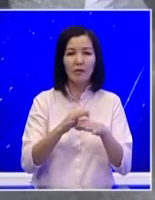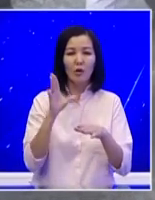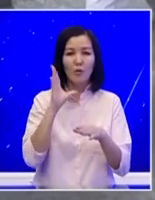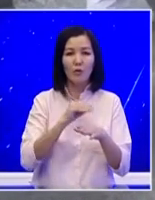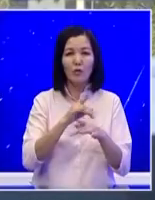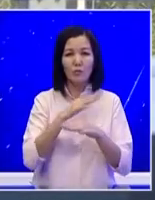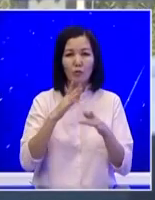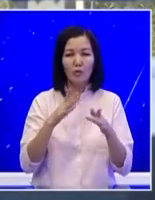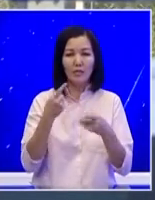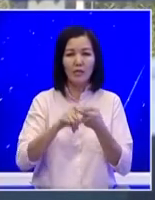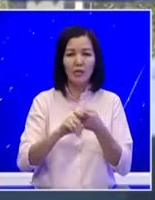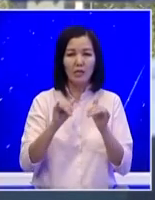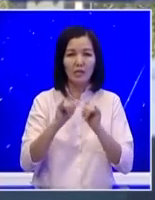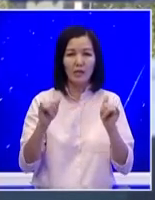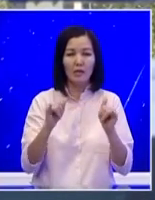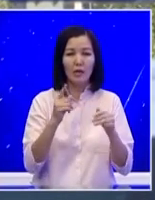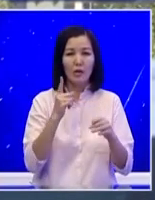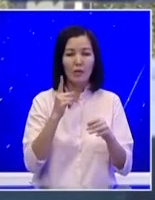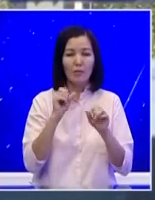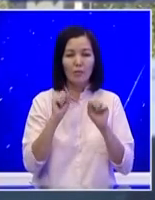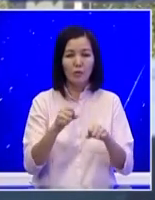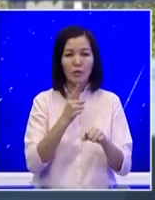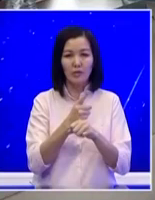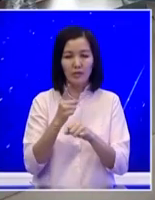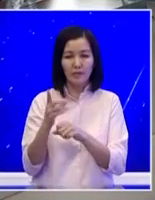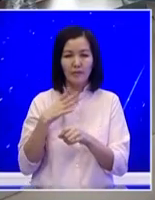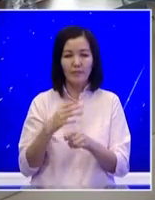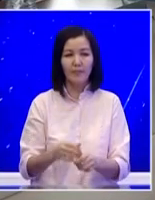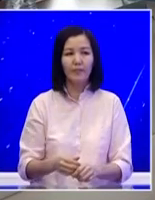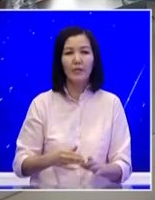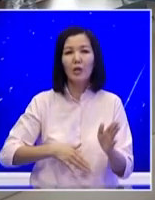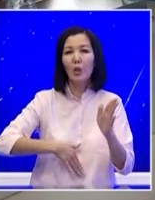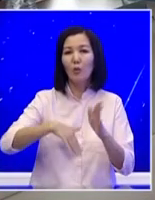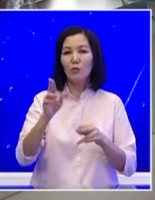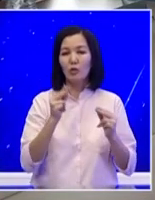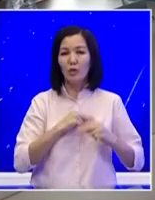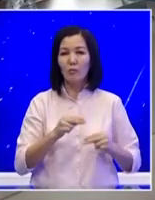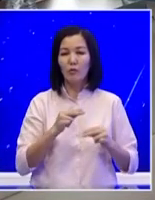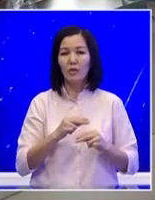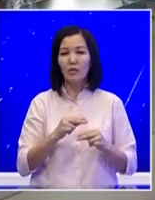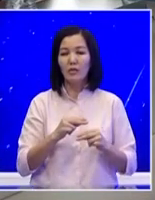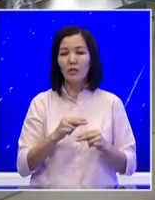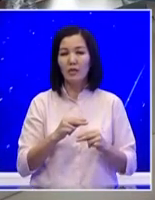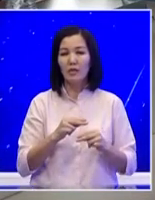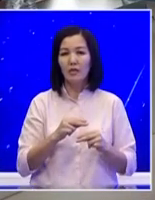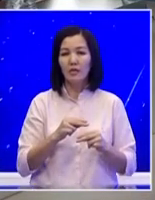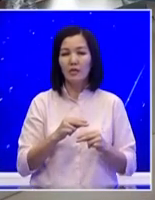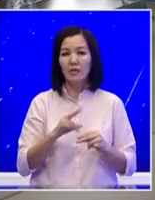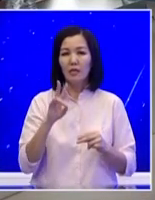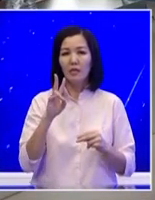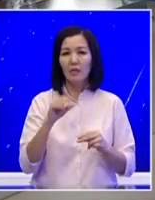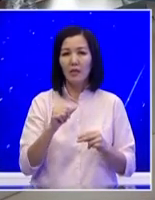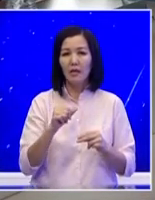обойти массовое заражение людей, подчеркнул аким области. Лучше работайте на упреждение. Поняли, да?